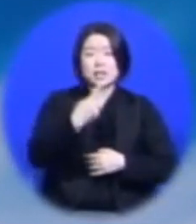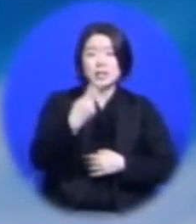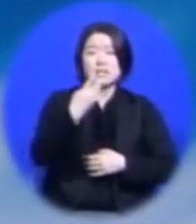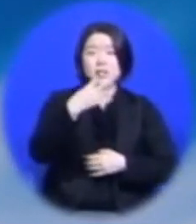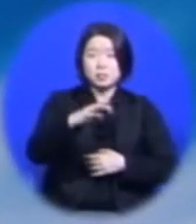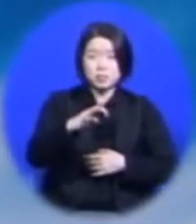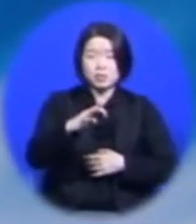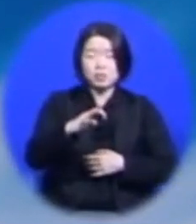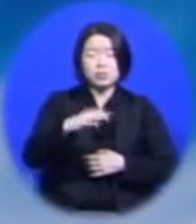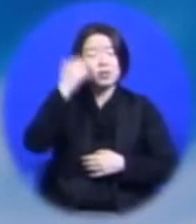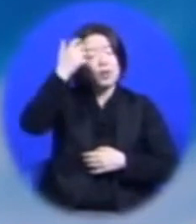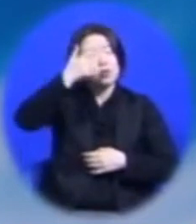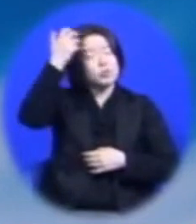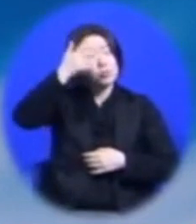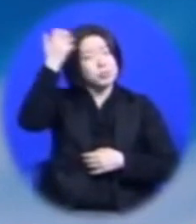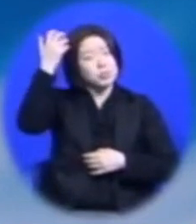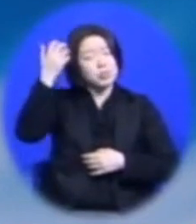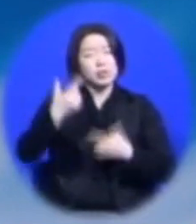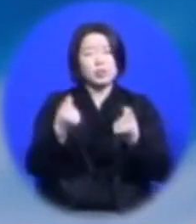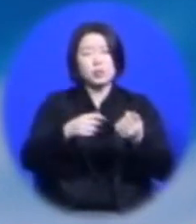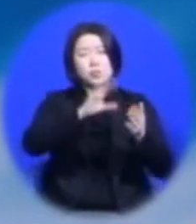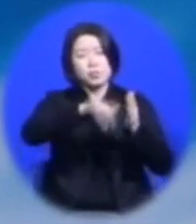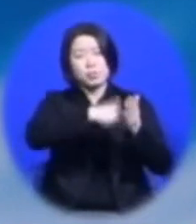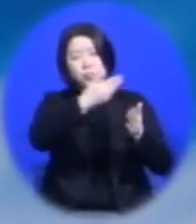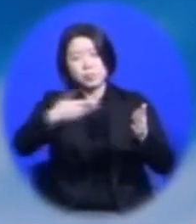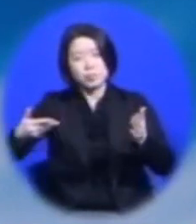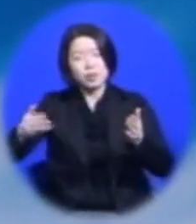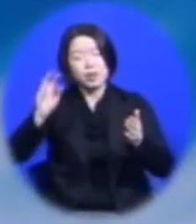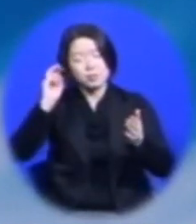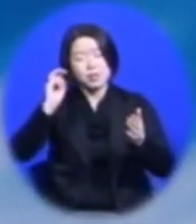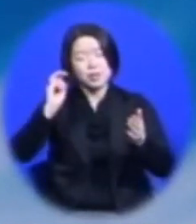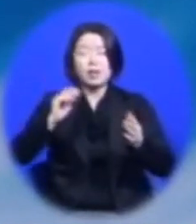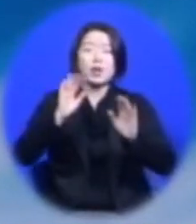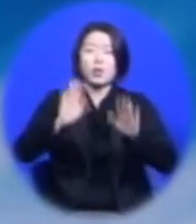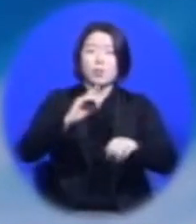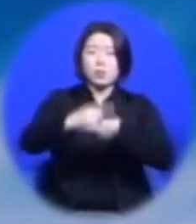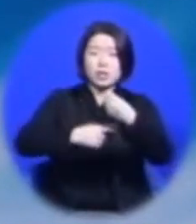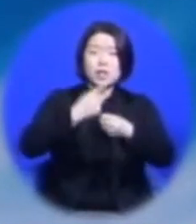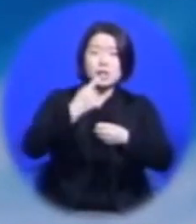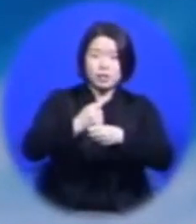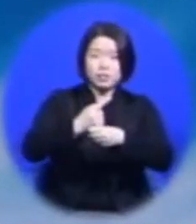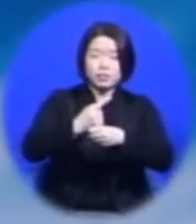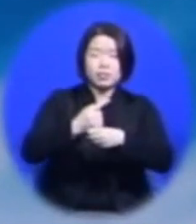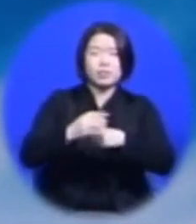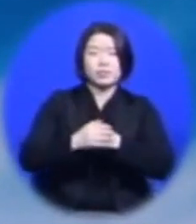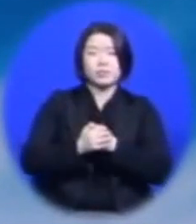2014년 꿈같이 지나갔을 거예요. 올 한 해,